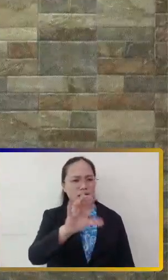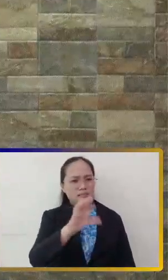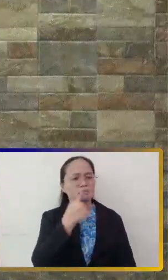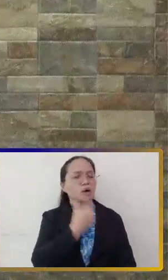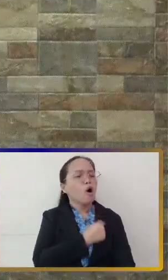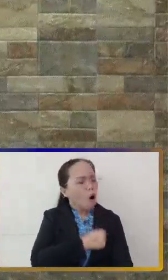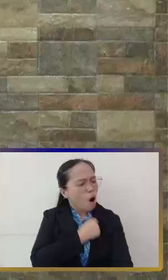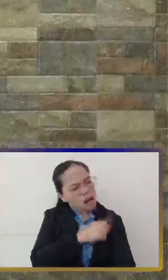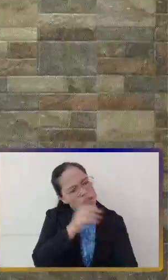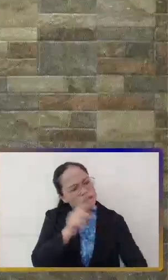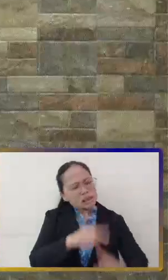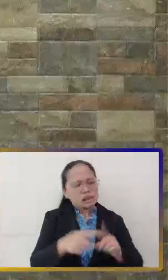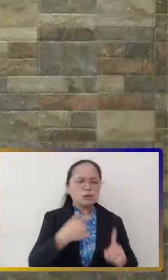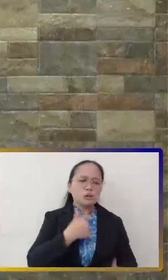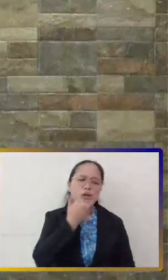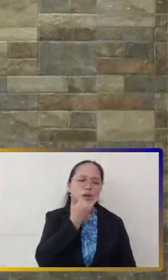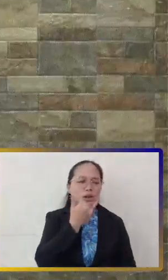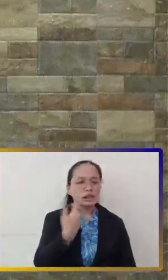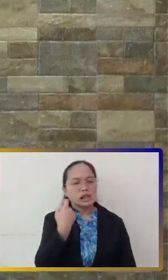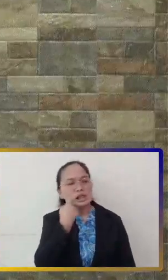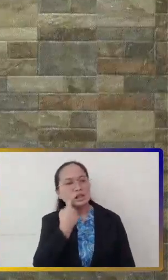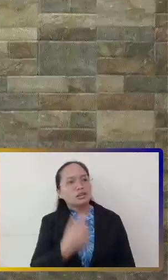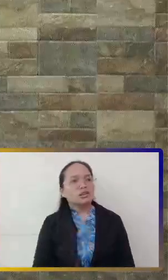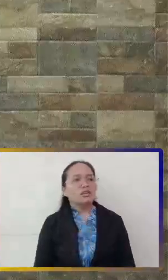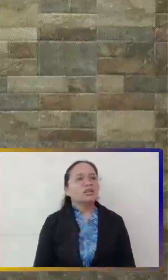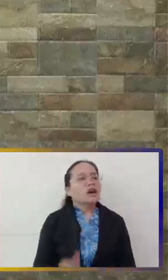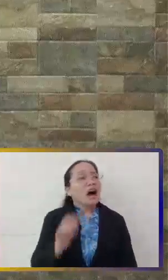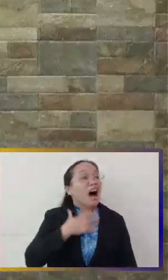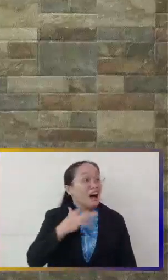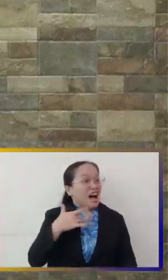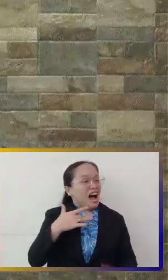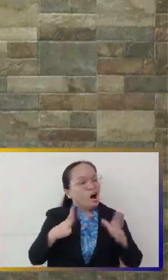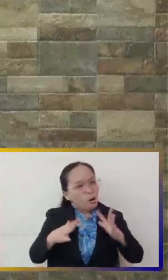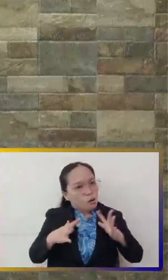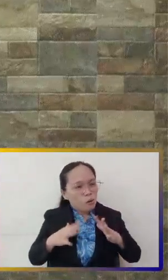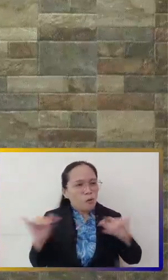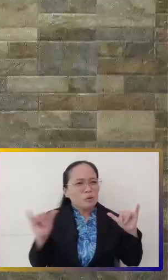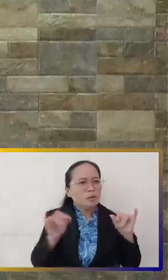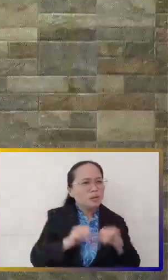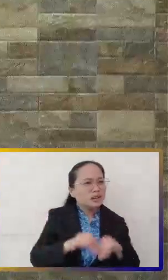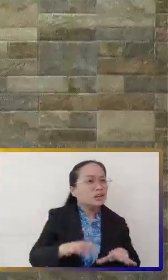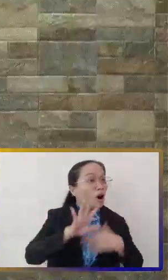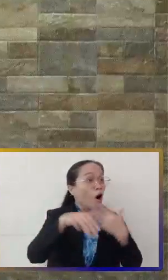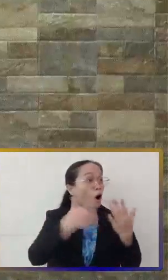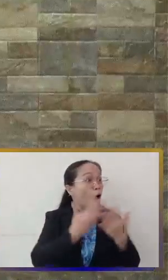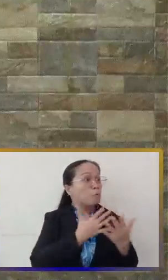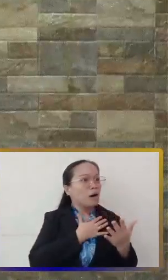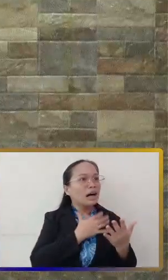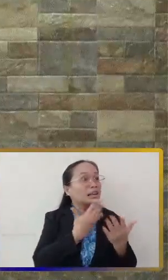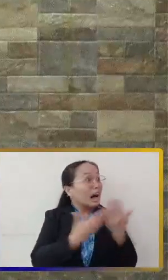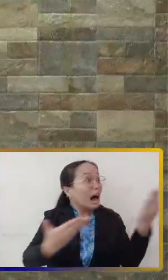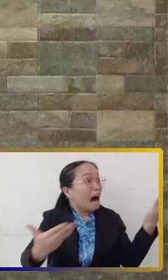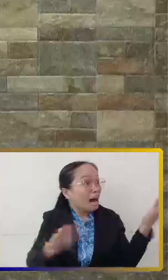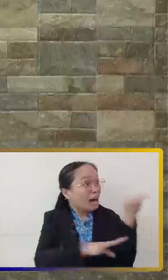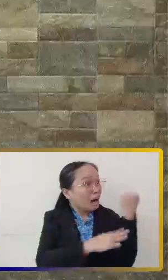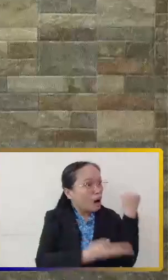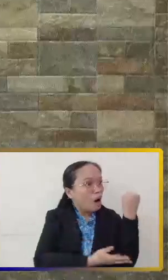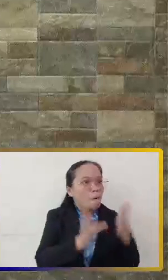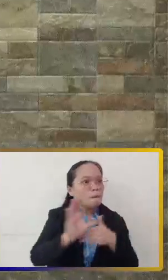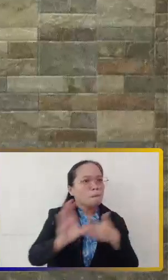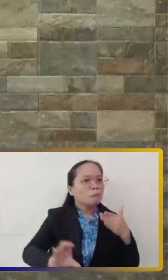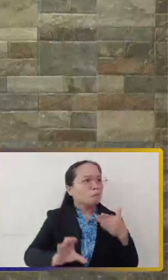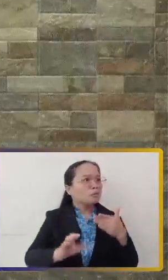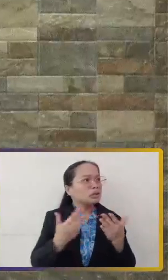abala. Okay. Relax na parang walang nawawala. Okay, nandun lahat yung love gifts ko, you know.